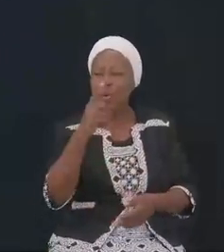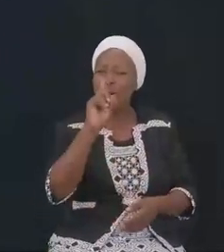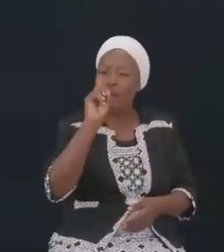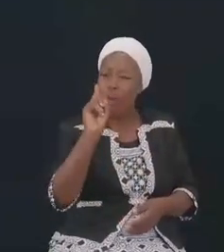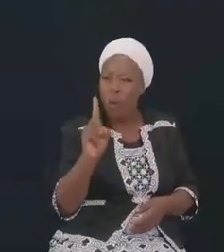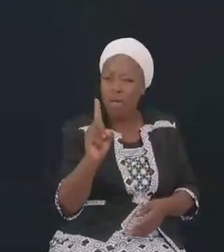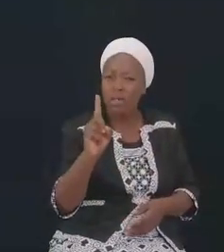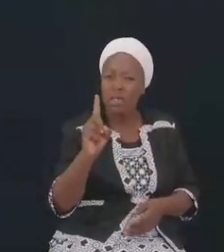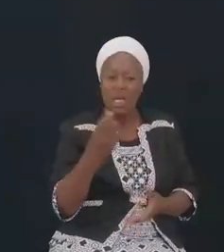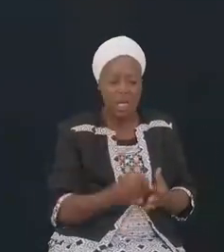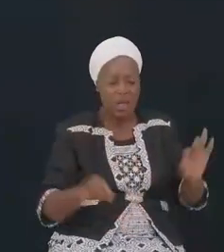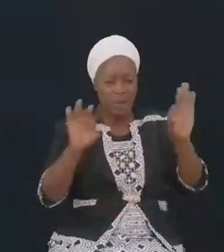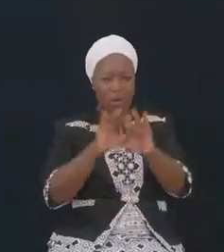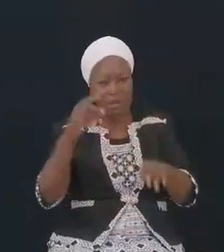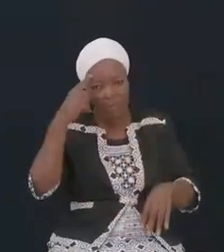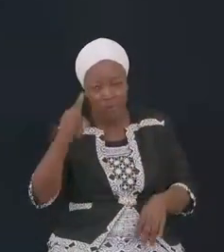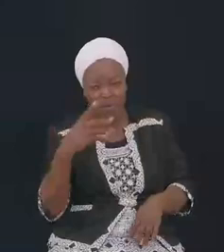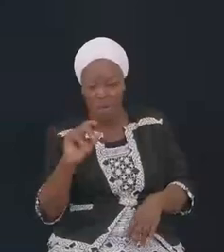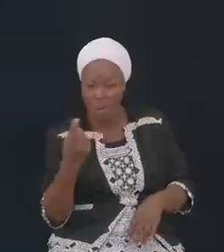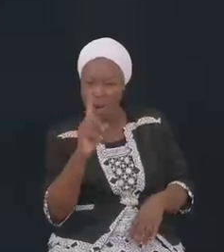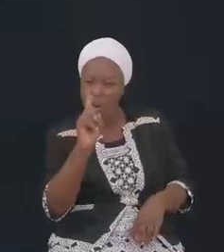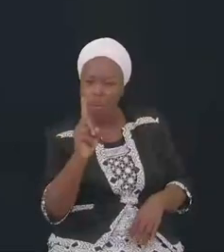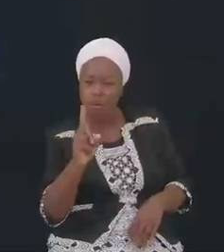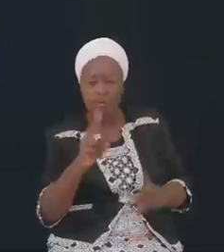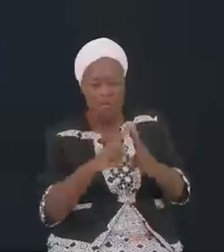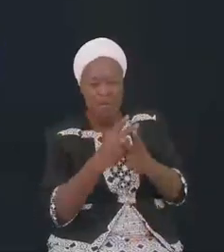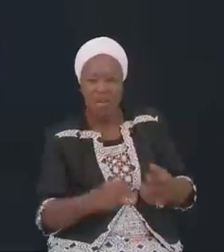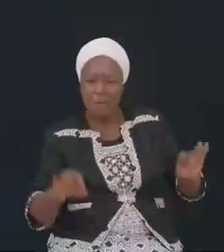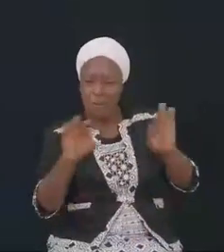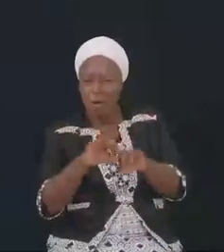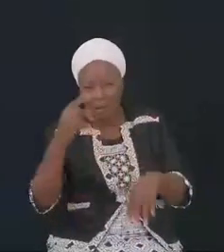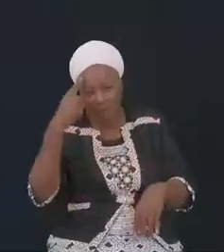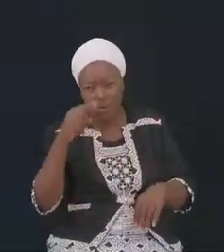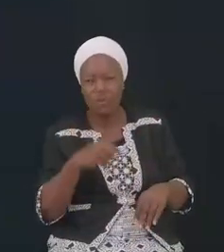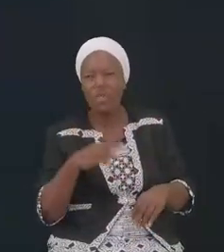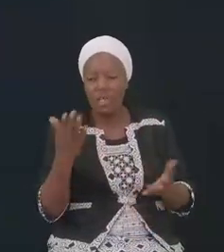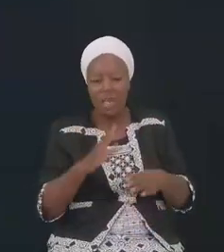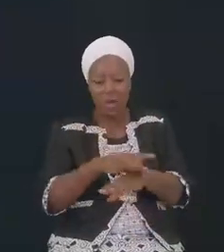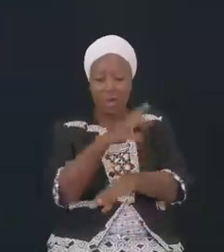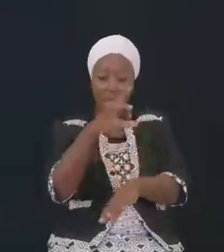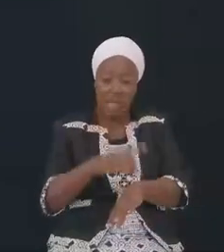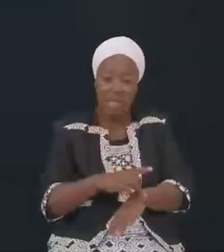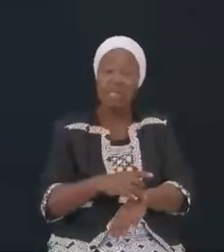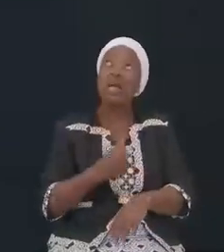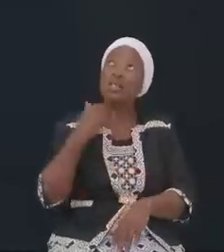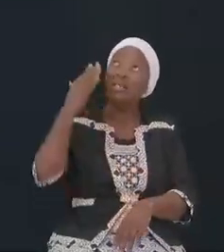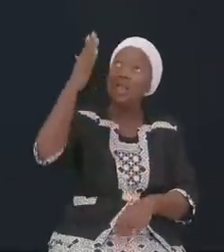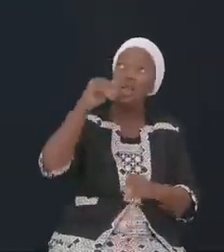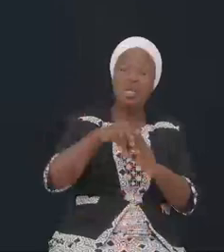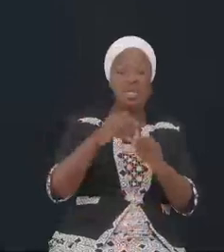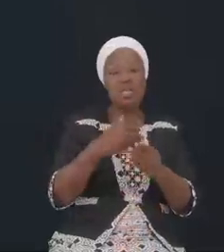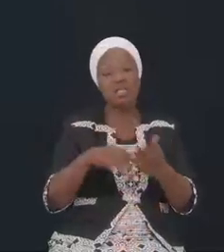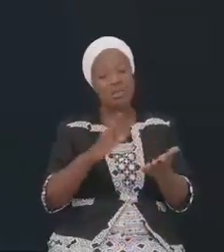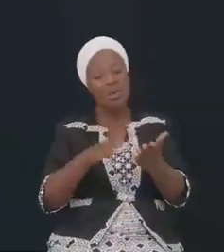seule personne importante à toi, la seule personne indispensable à toi, ici sur terre et là dans la